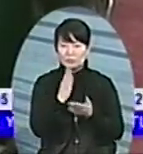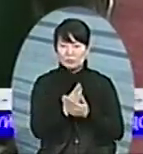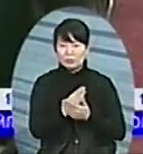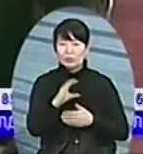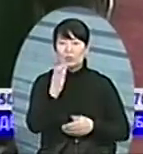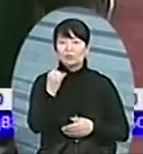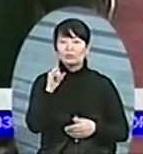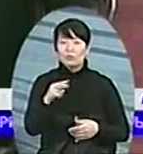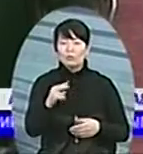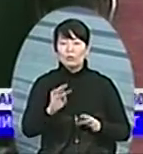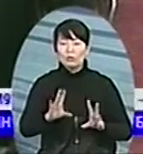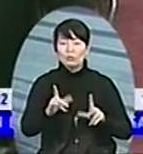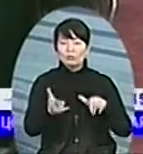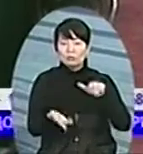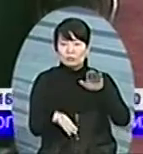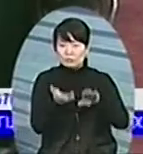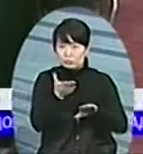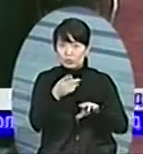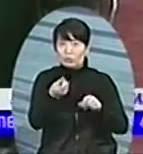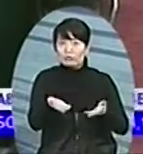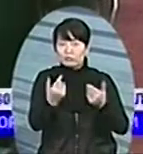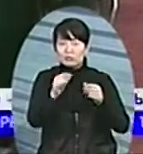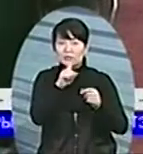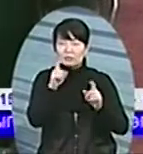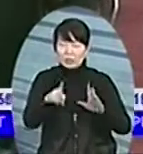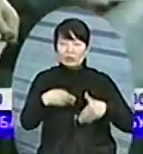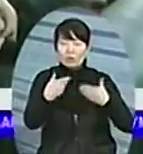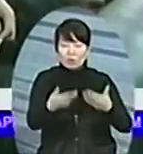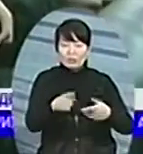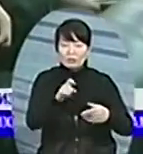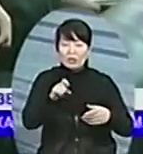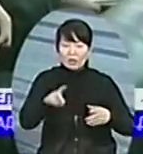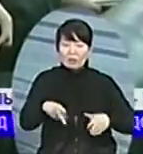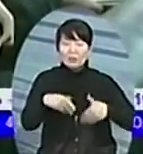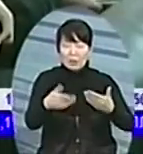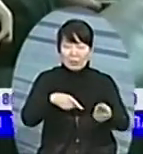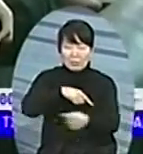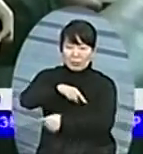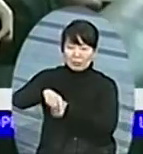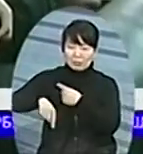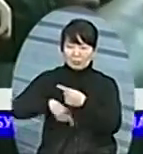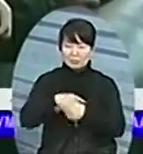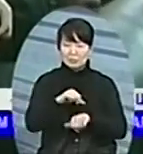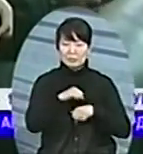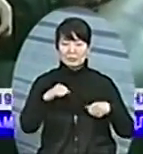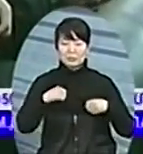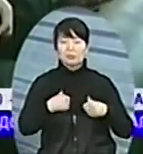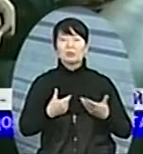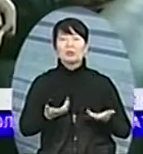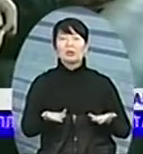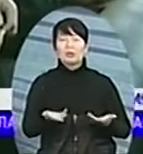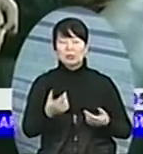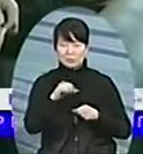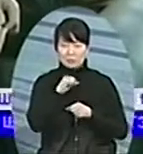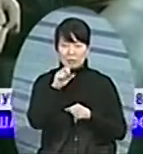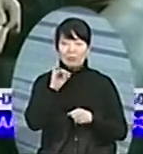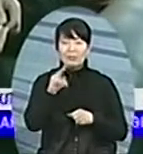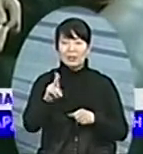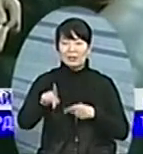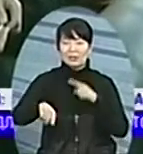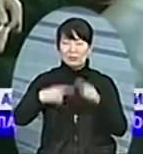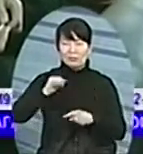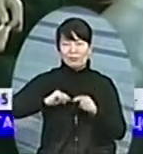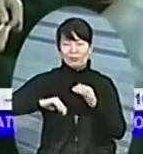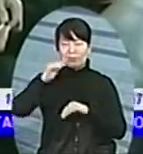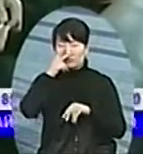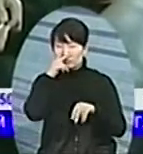дунд үйлдвэрлэл хөнгөлтөө зээл олох шумаар иргэдэг ядуурлаас гарах зорилт байдаг ч зээл олох иргэдэд тавьдаг шалгуур нь банкныхаас ч дутуугүй өндөр